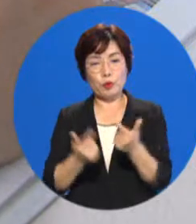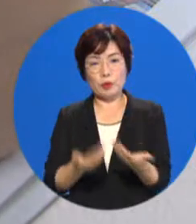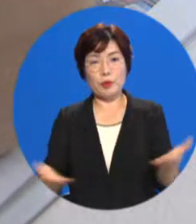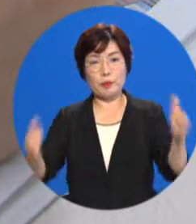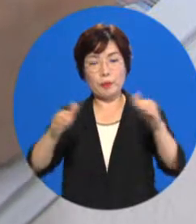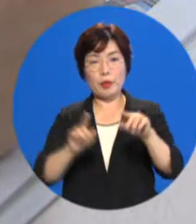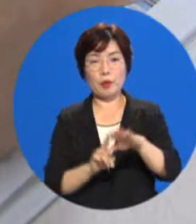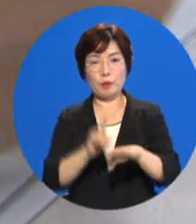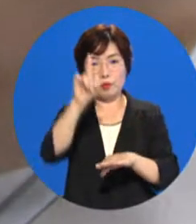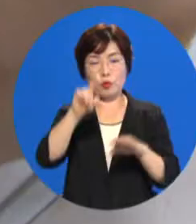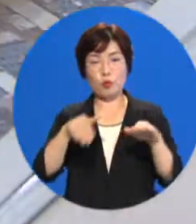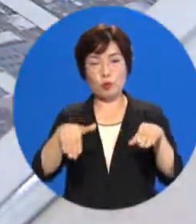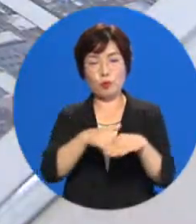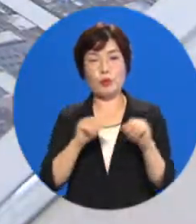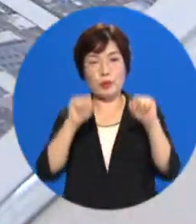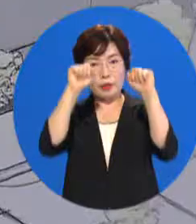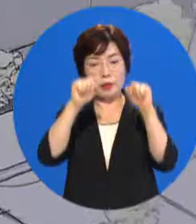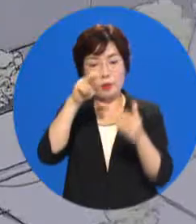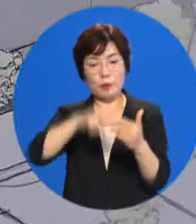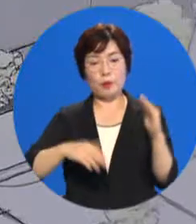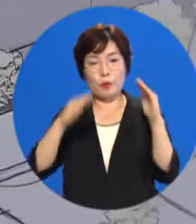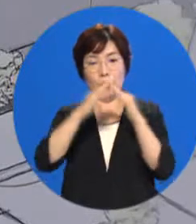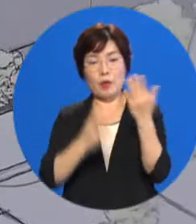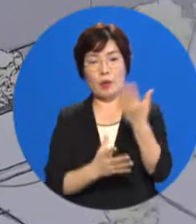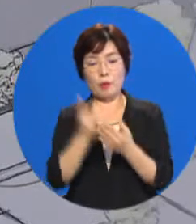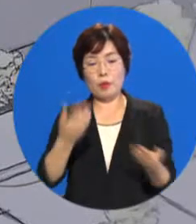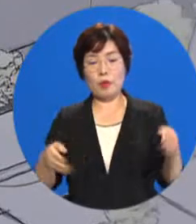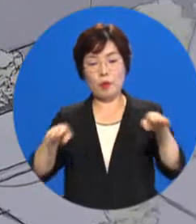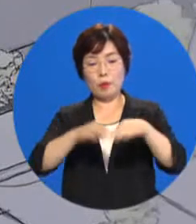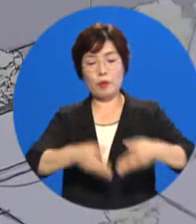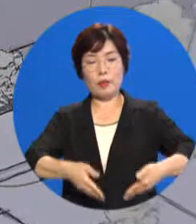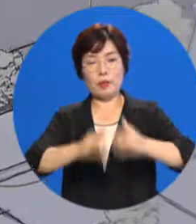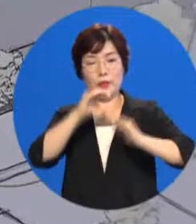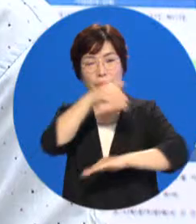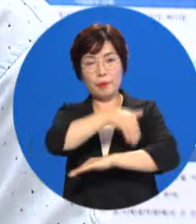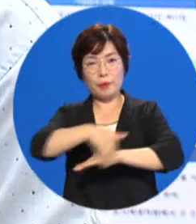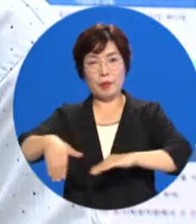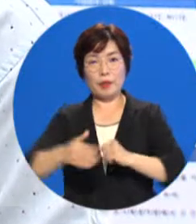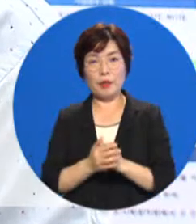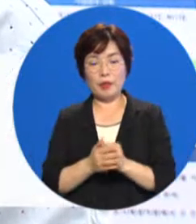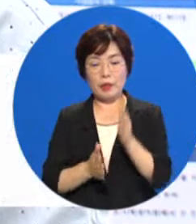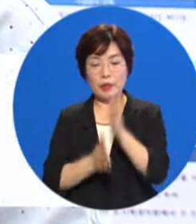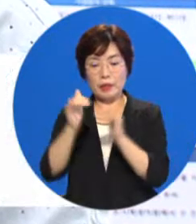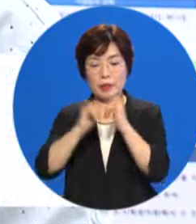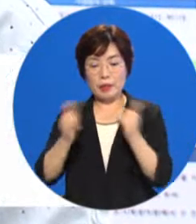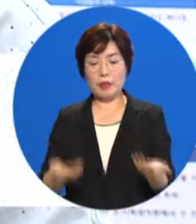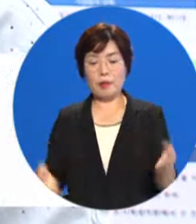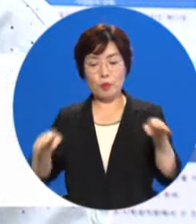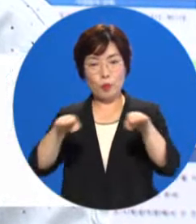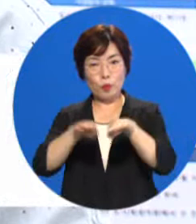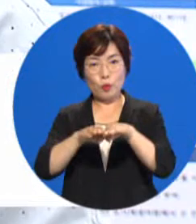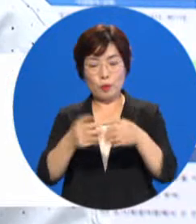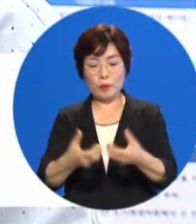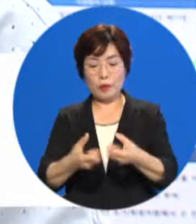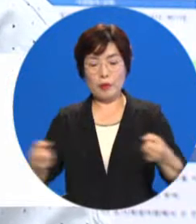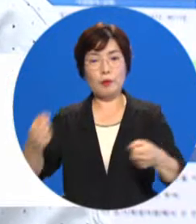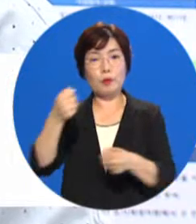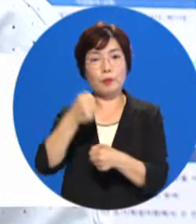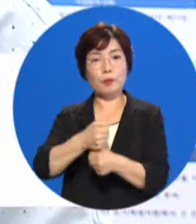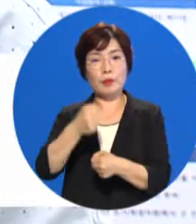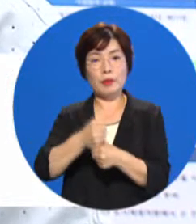안 문화와 체육 도서관 있는 복합공간으로 만든다는 겁니다 시민 동이라는 그것들을 때 별도로 만들어서